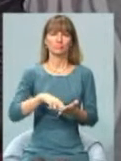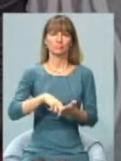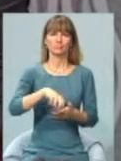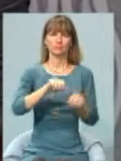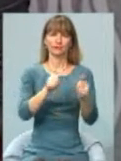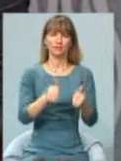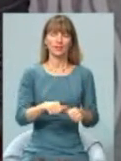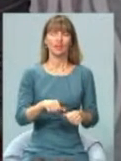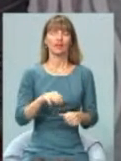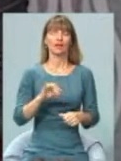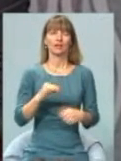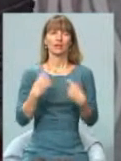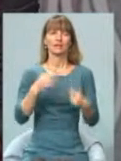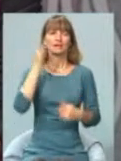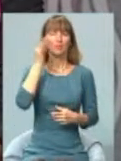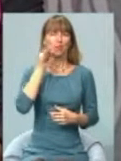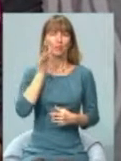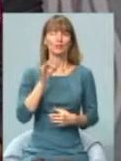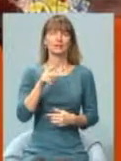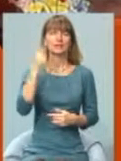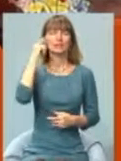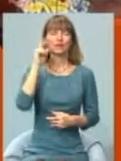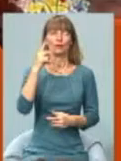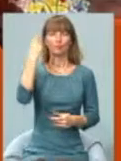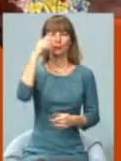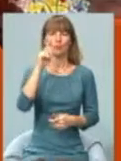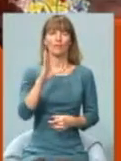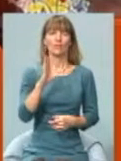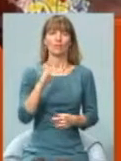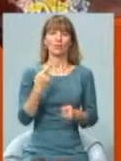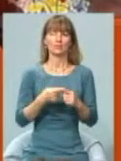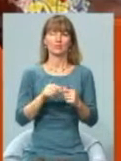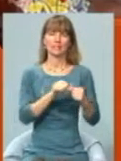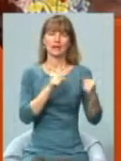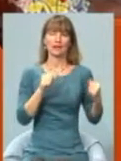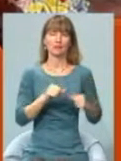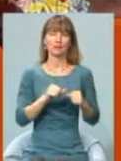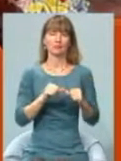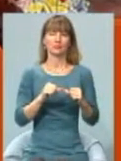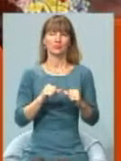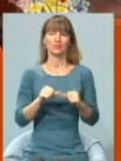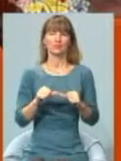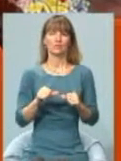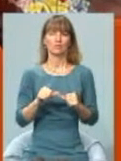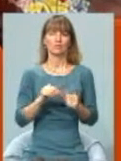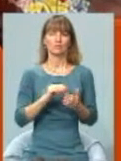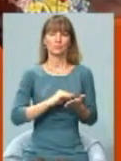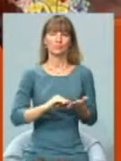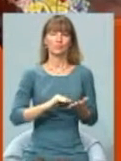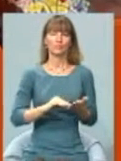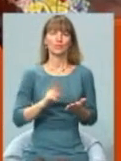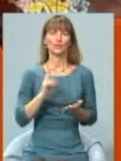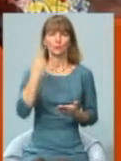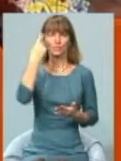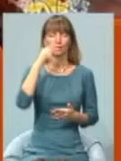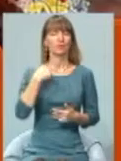цукерки, ну і дуже такі різні смаколики. А, до речі, ти знаєш, хто придумав валентинки? Валентинки?